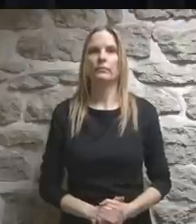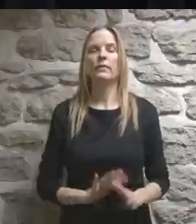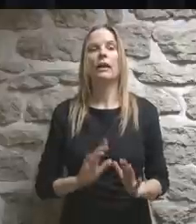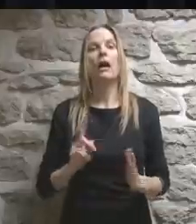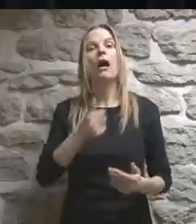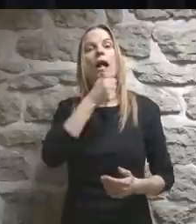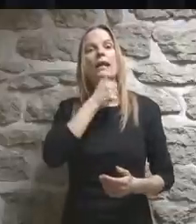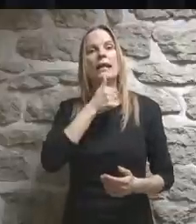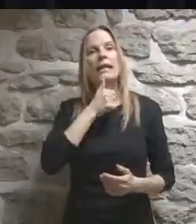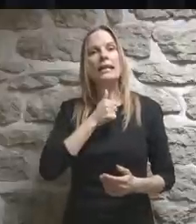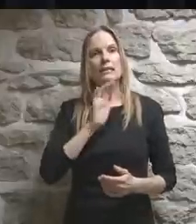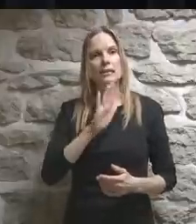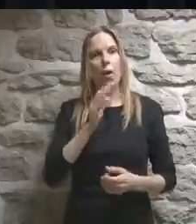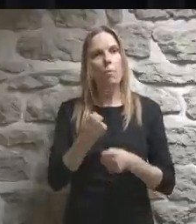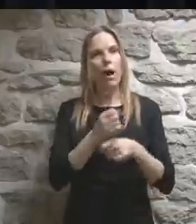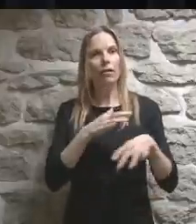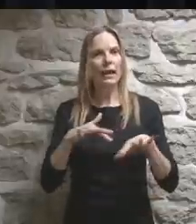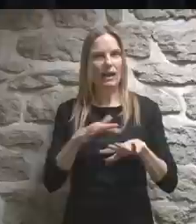Eesti tegevuste juurde.